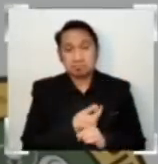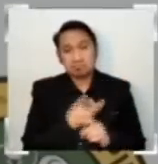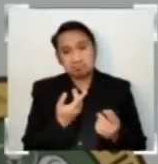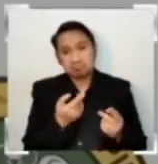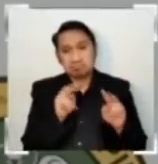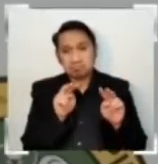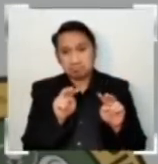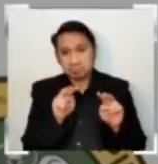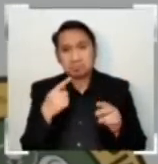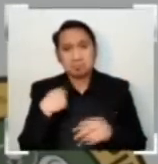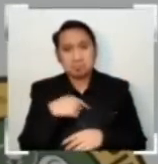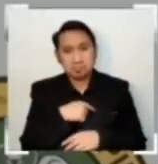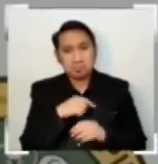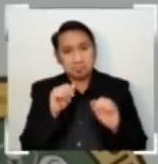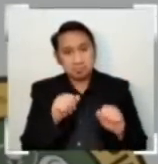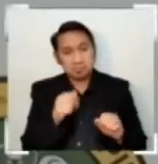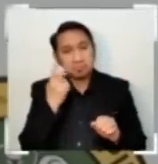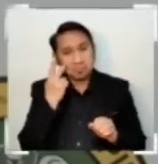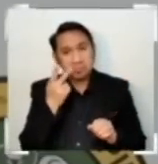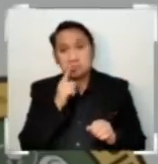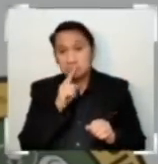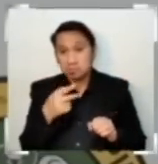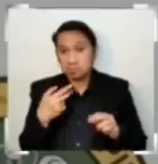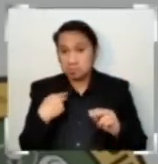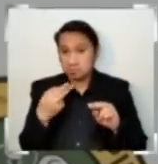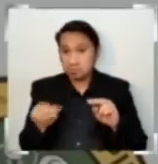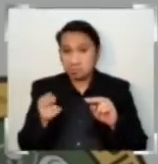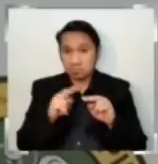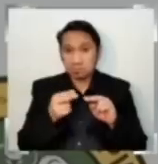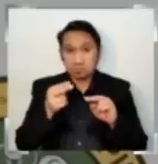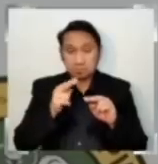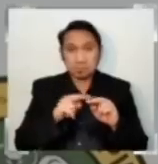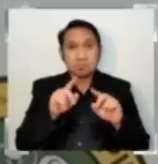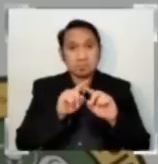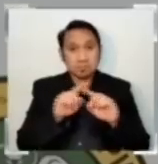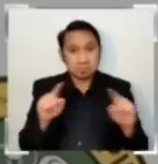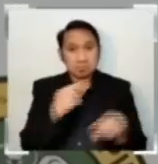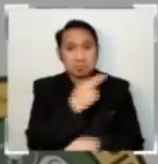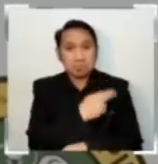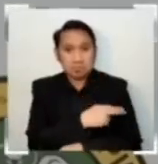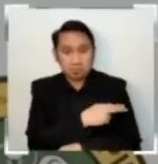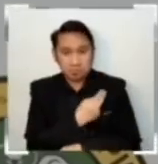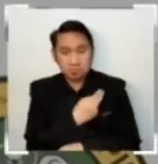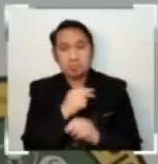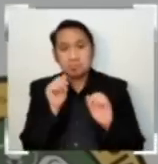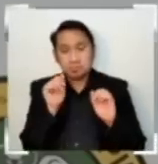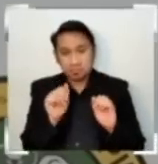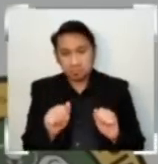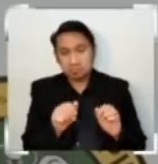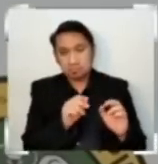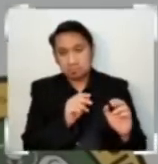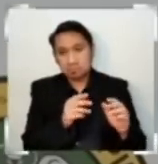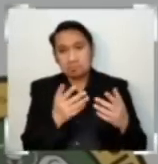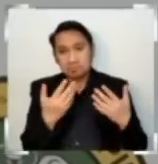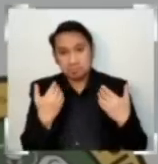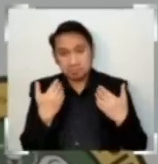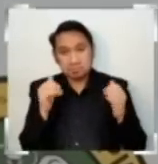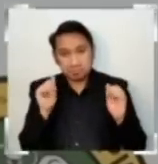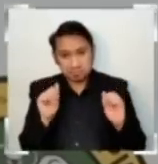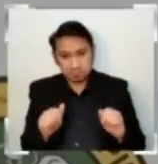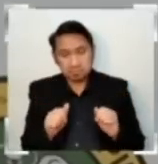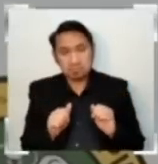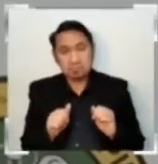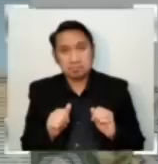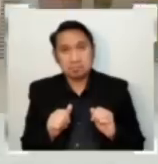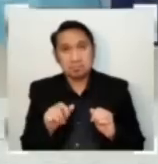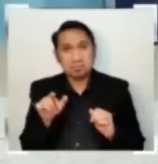nakikita natin, oo, tumataas ang mga kaso. But our hospitals are all manageable. Ang atin pong severe and critical are kept at